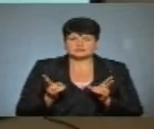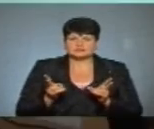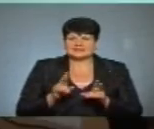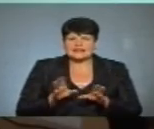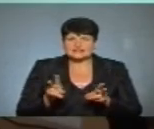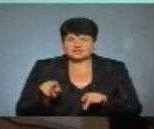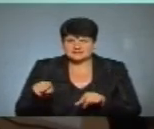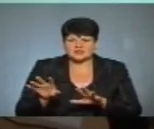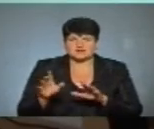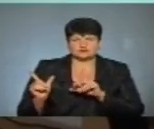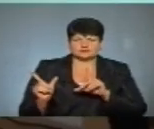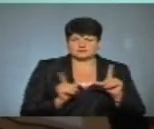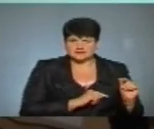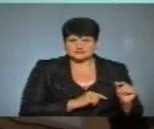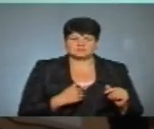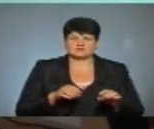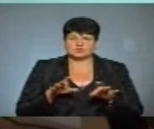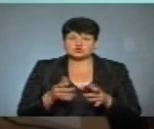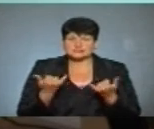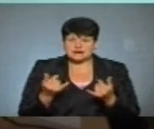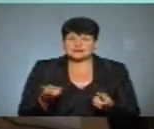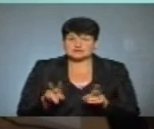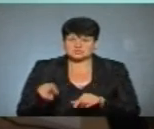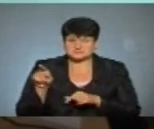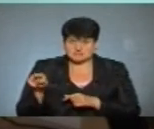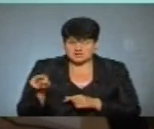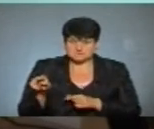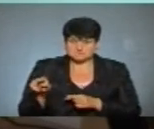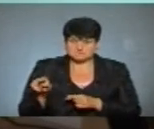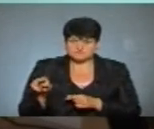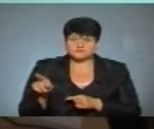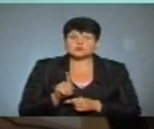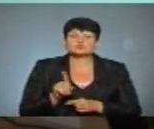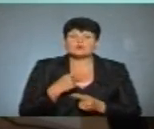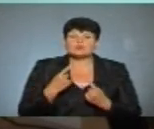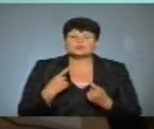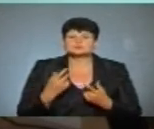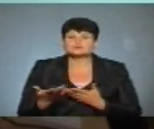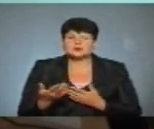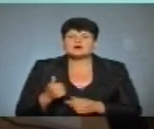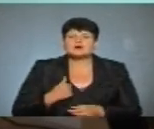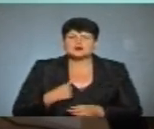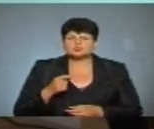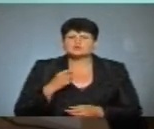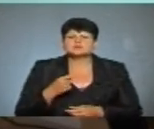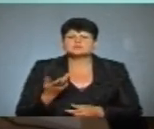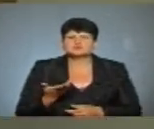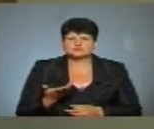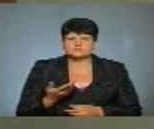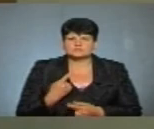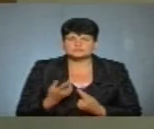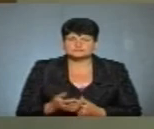свою сім'ю. Він вирішив, якщо ми зараз залишимося там, то про що можна мовити, про яку армію українську далі буде йти